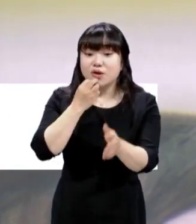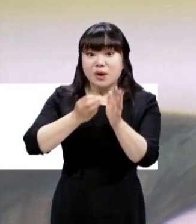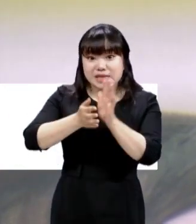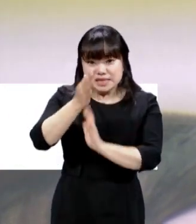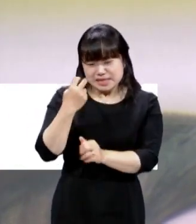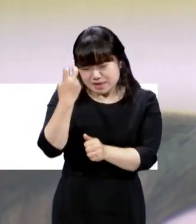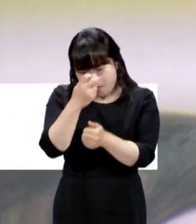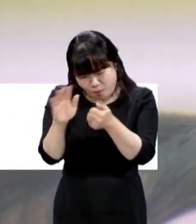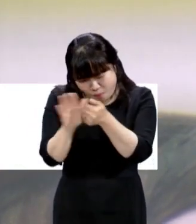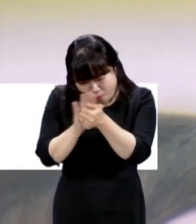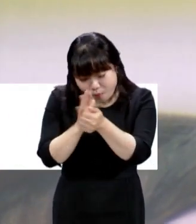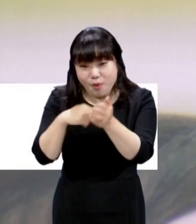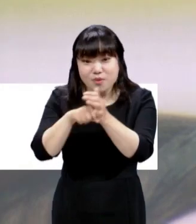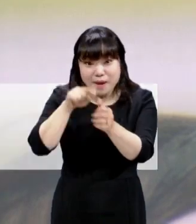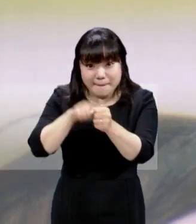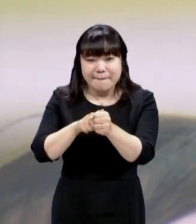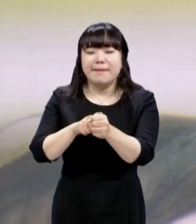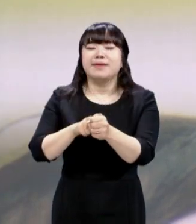5